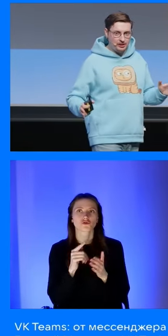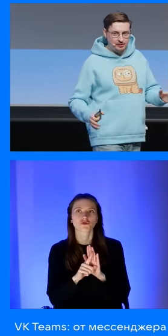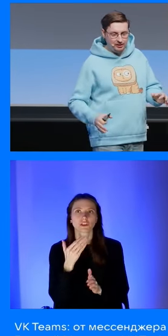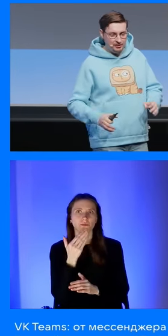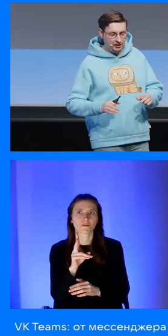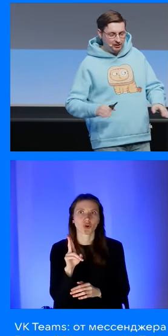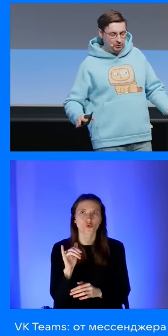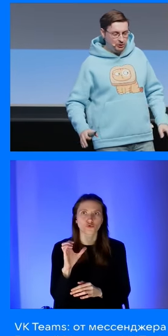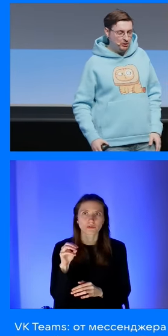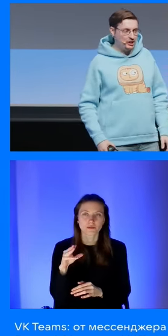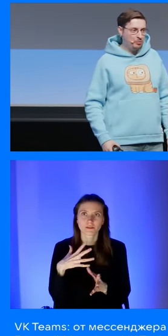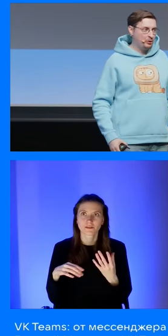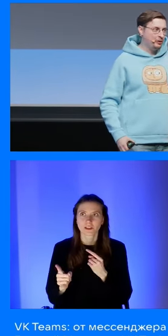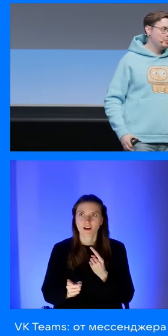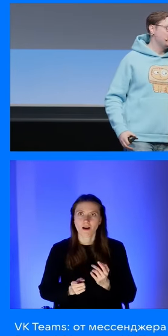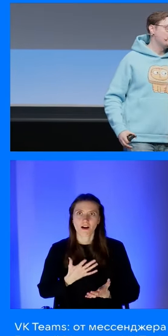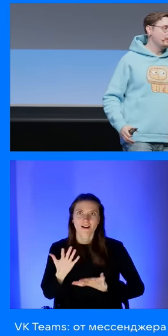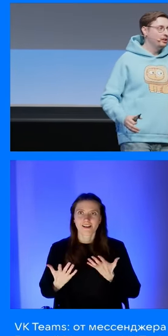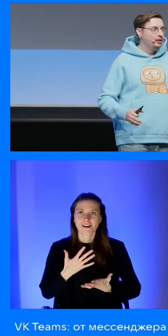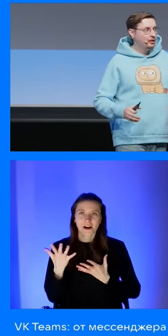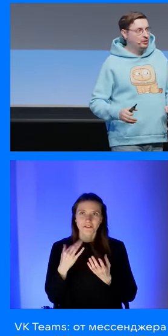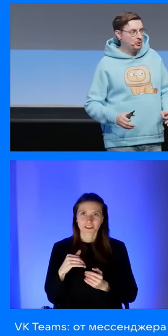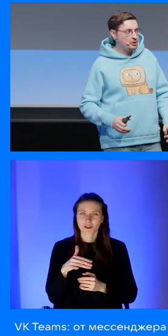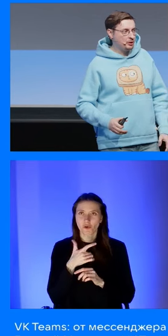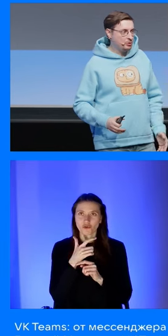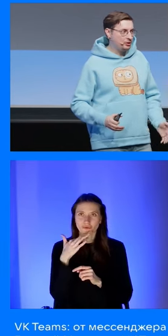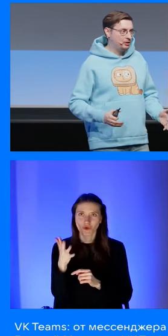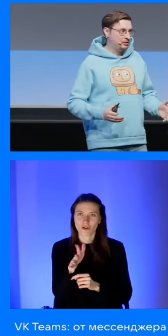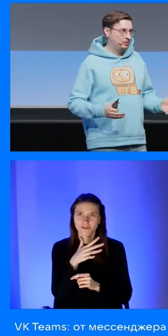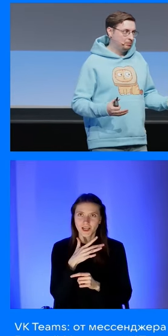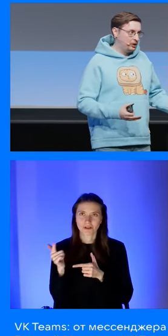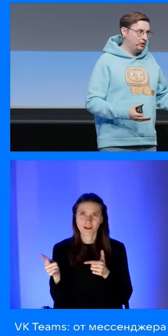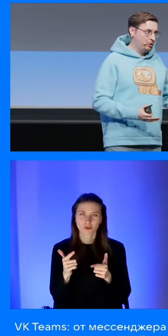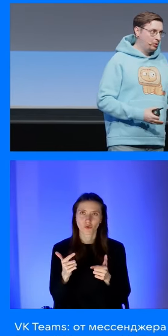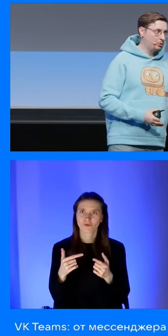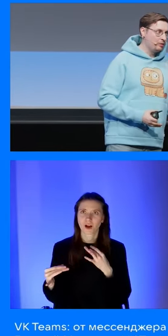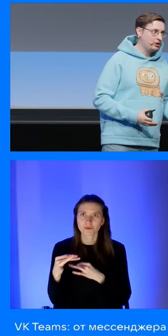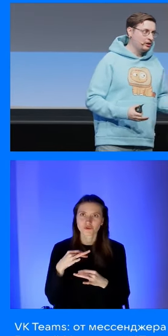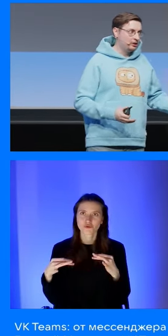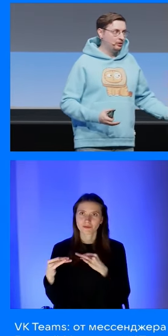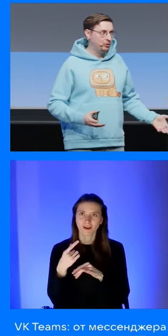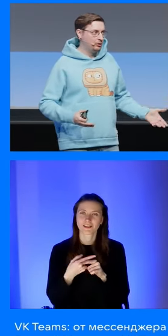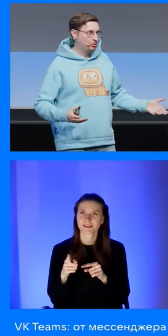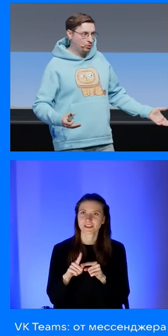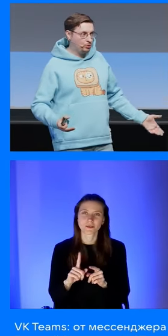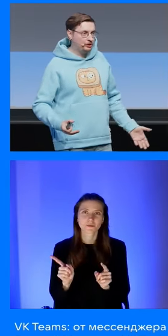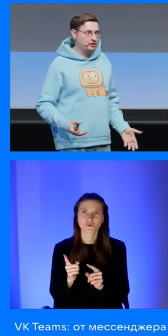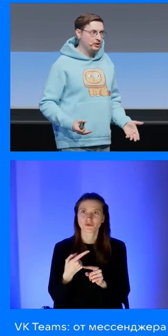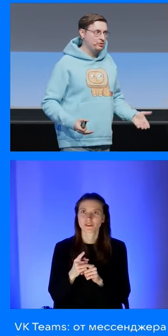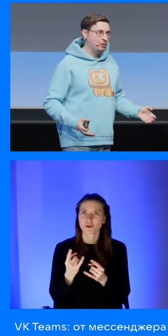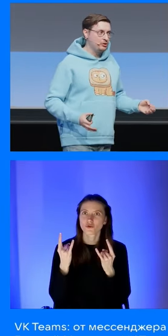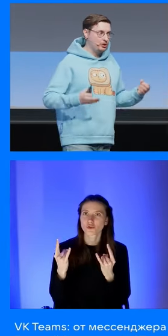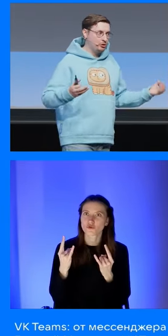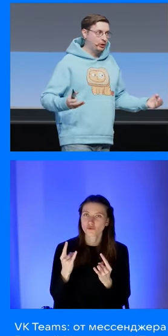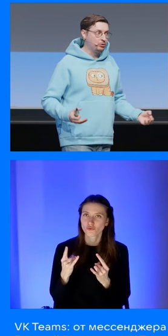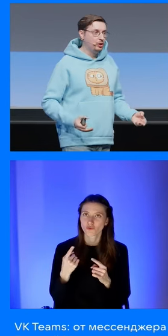загораются глаза, они все готовы там, часами про нее говорить, мне кажется, просто потому что они довольно много труда вложили, это довольно круто